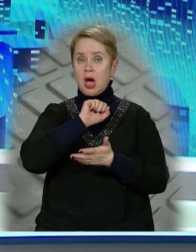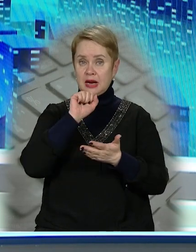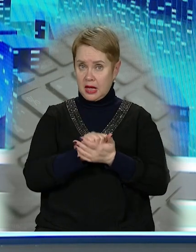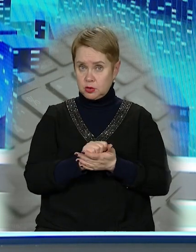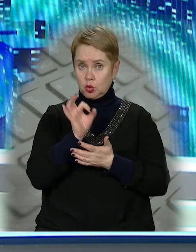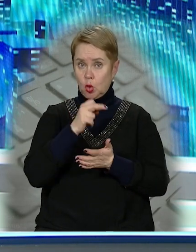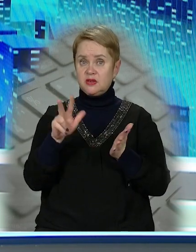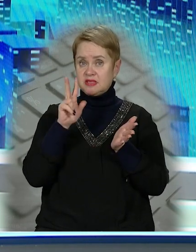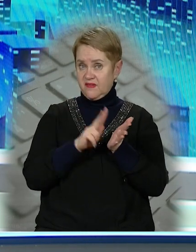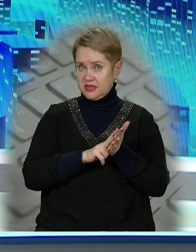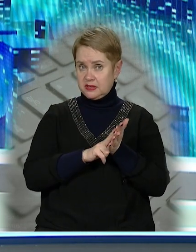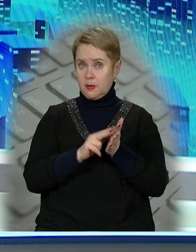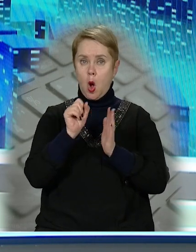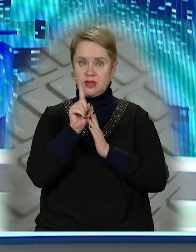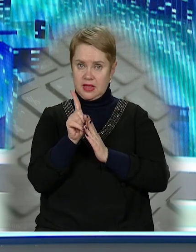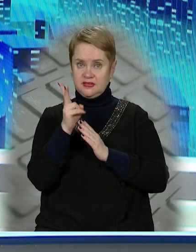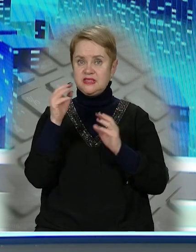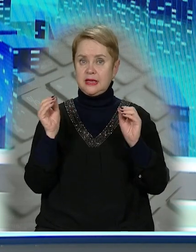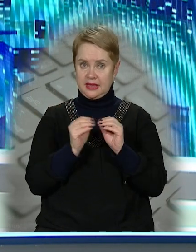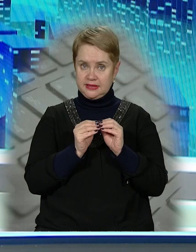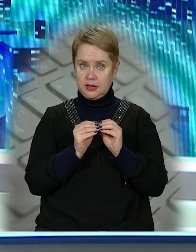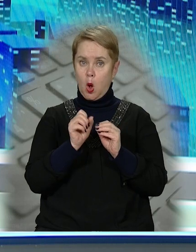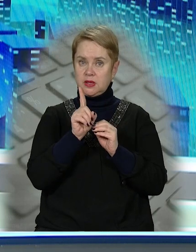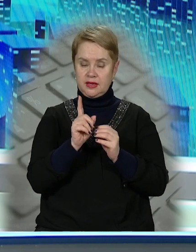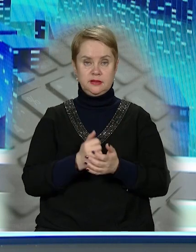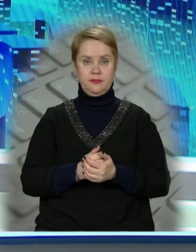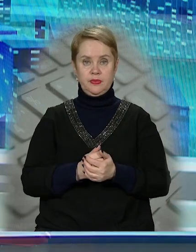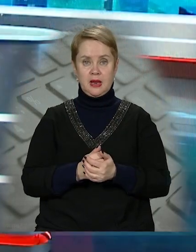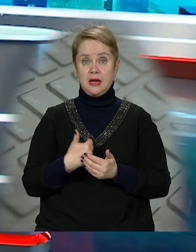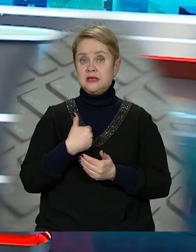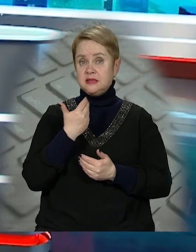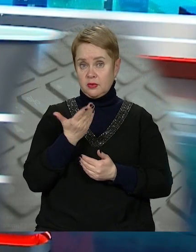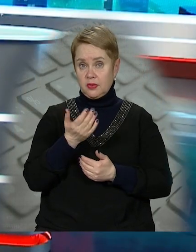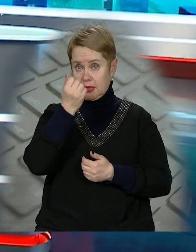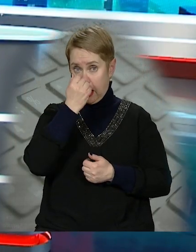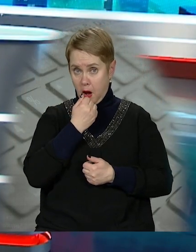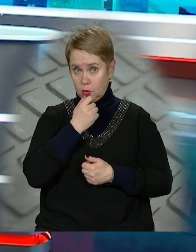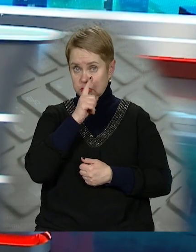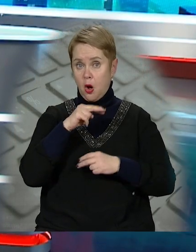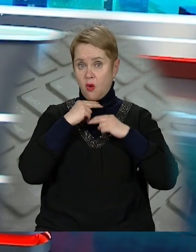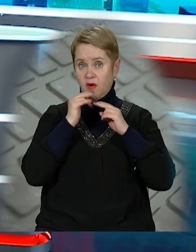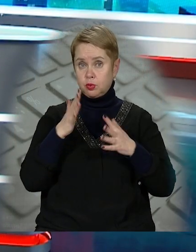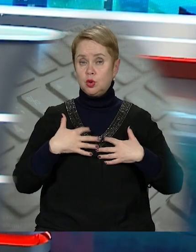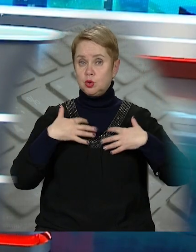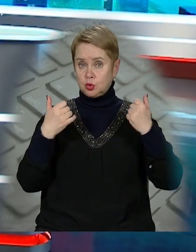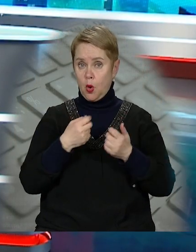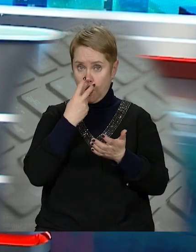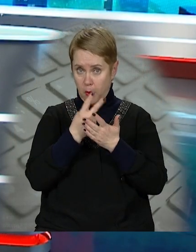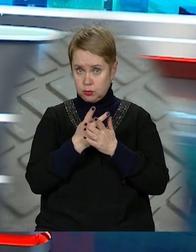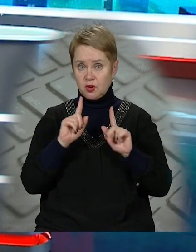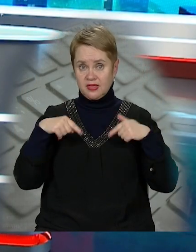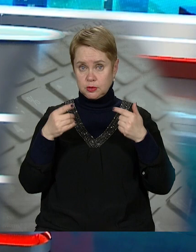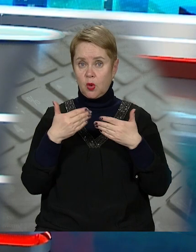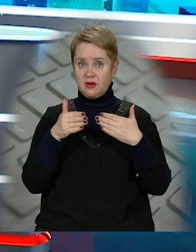номер нашої редакції 098 11 210 11. Я ж дякую вам за увагу. Будьте здорові.